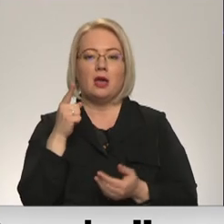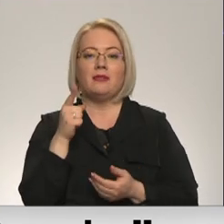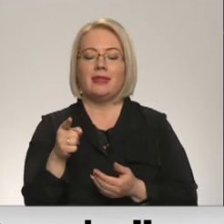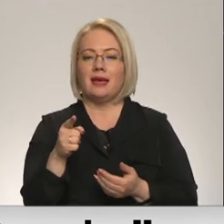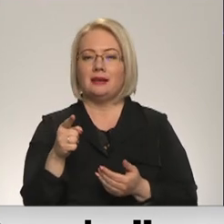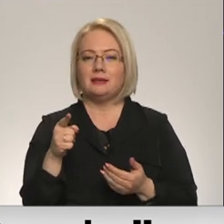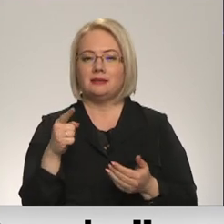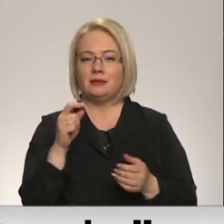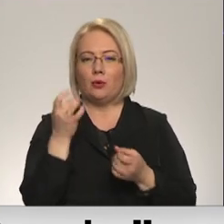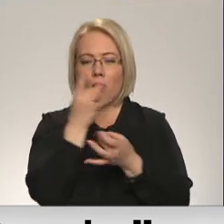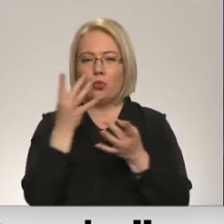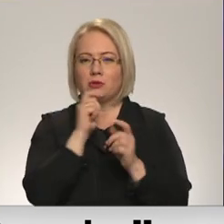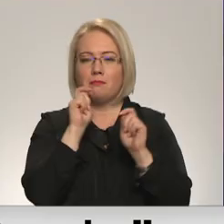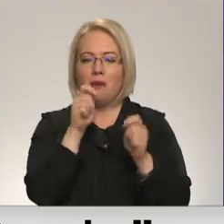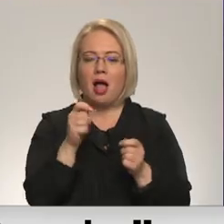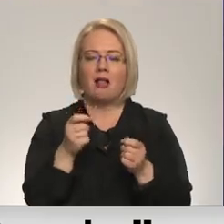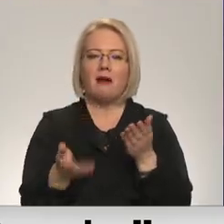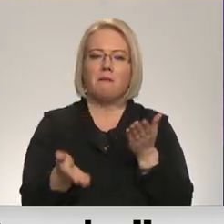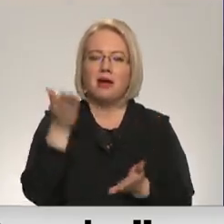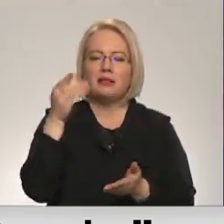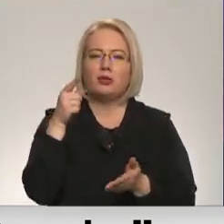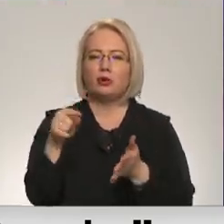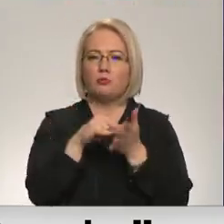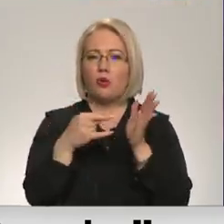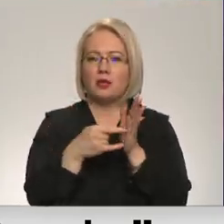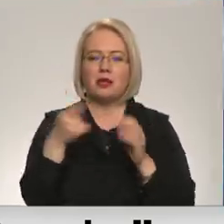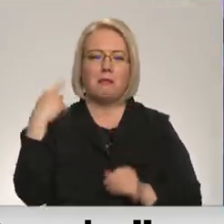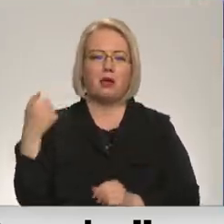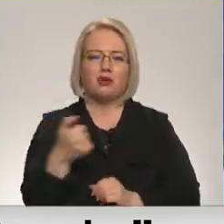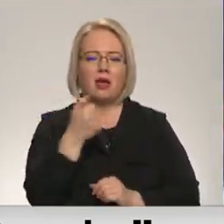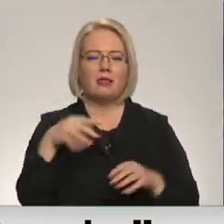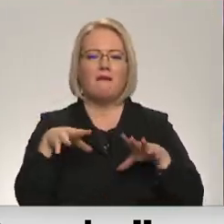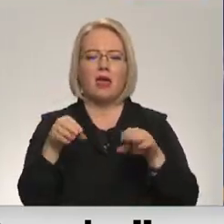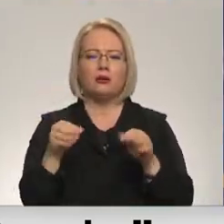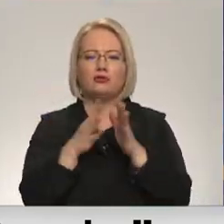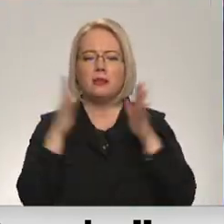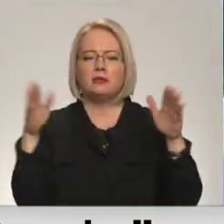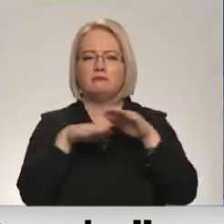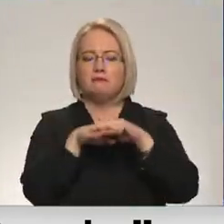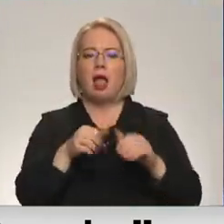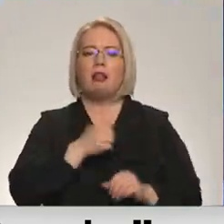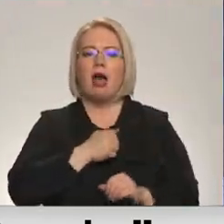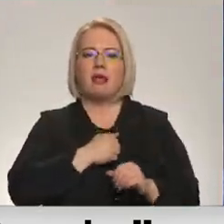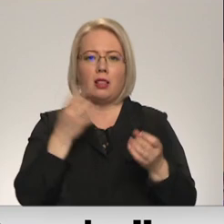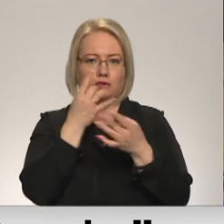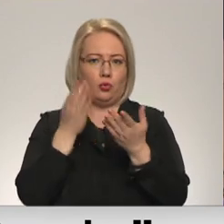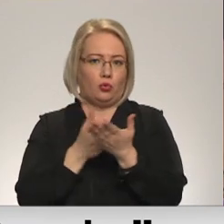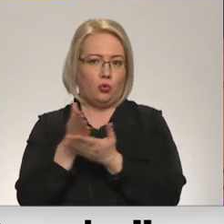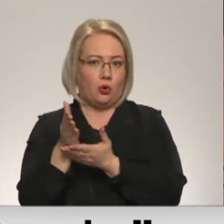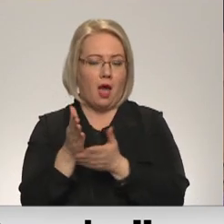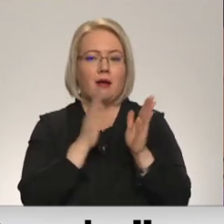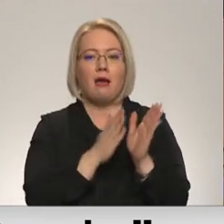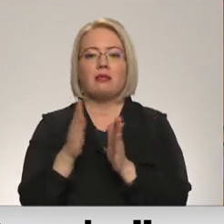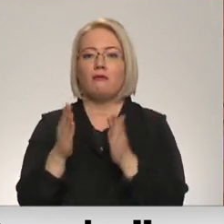tos cilvēkus iniciatīvas un projektus, kas aizvadītajā gadā veikuši nozīmīgu ieguldījumu Latgales kultūrā. Gatavošanās ceremonijai